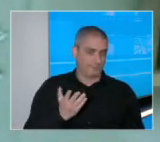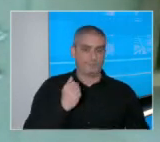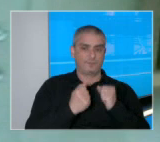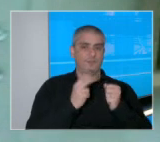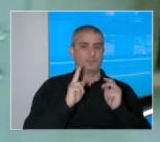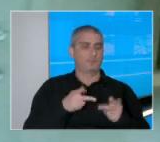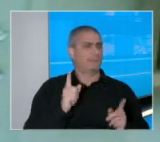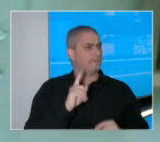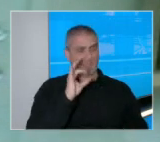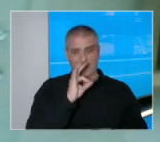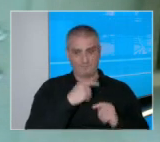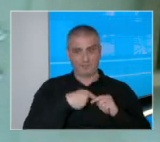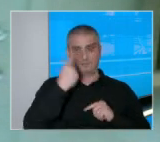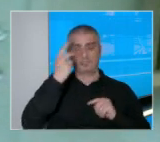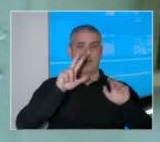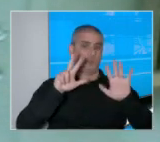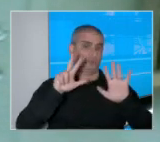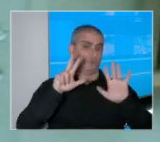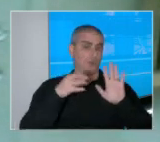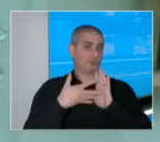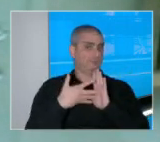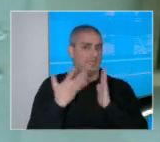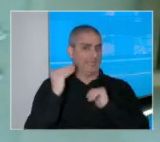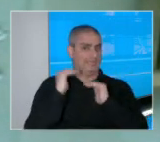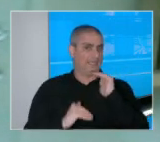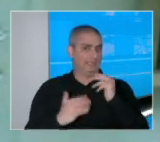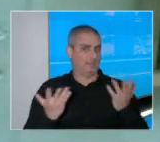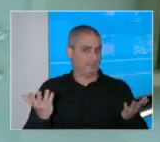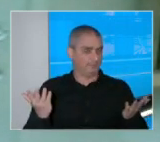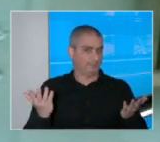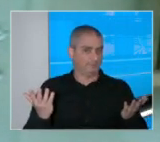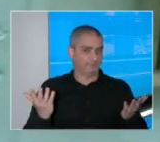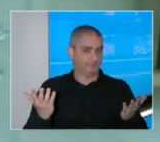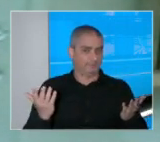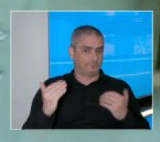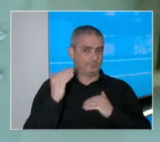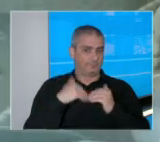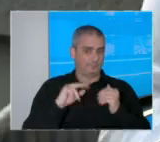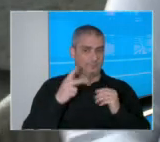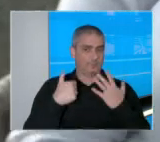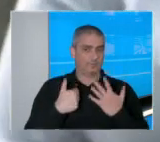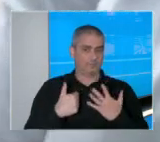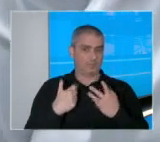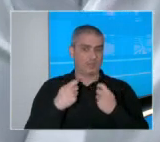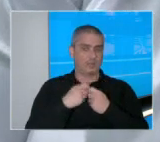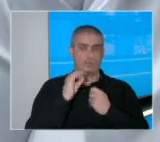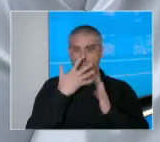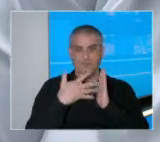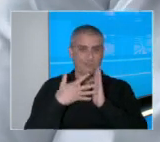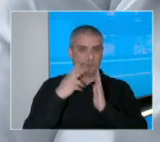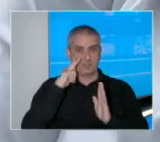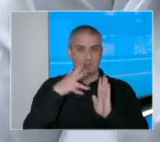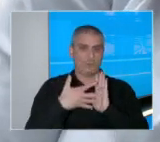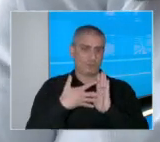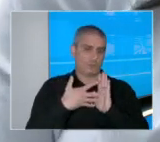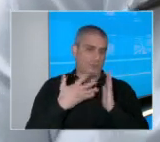יש... מ-0 היא עלתה ל-8 מנדטים בסקרים, איך זה ירידה? וירדה אחרי זה שוב ל-6, תלוי באיזה סקרים אתה מסתכל,